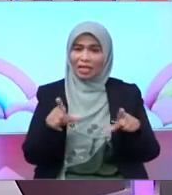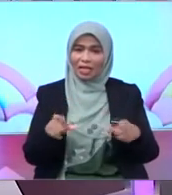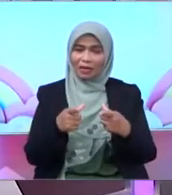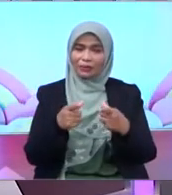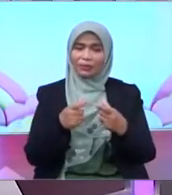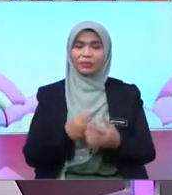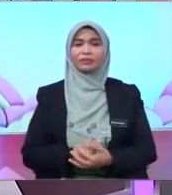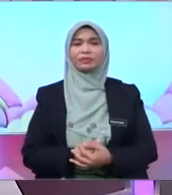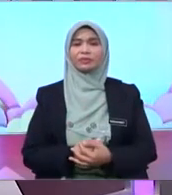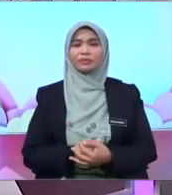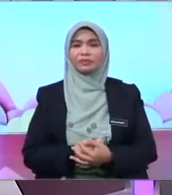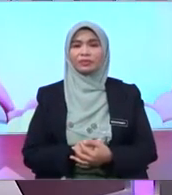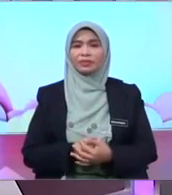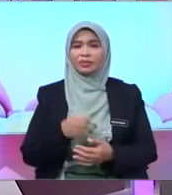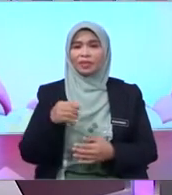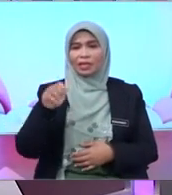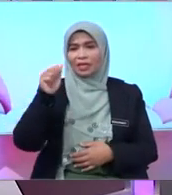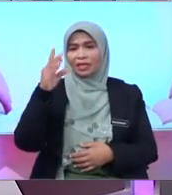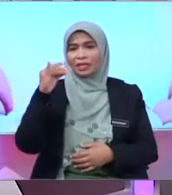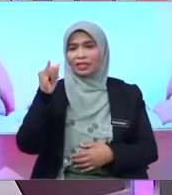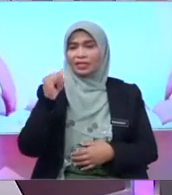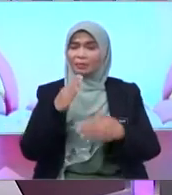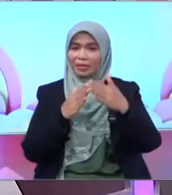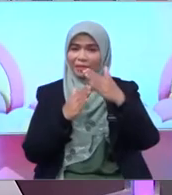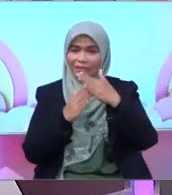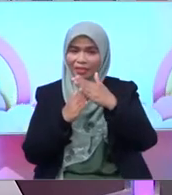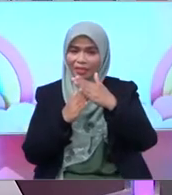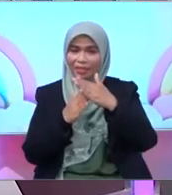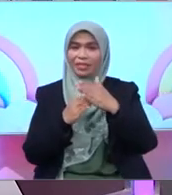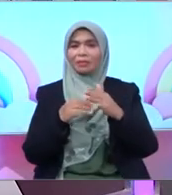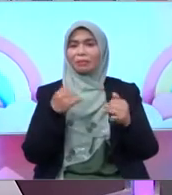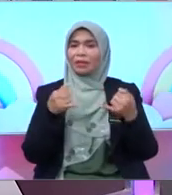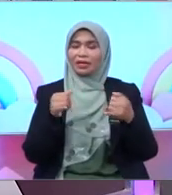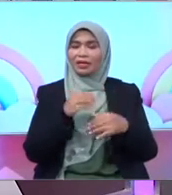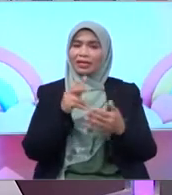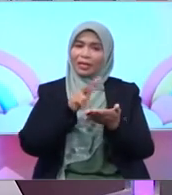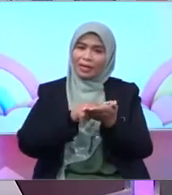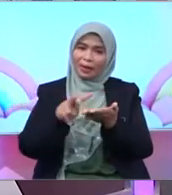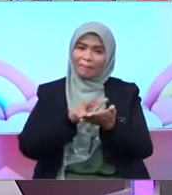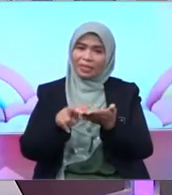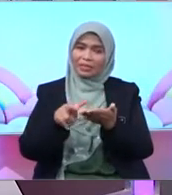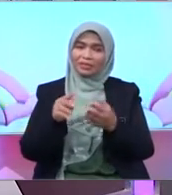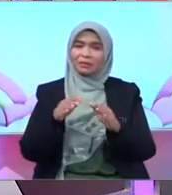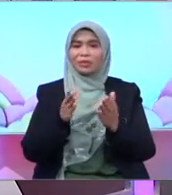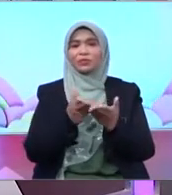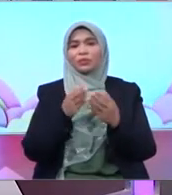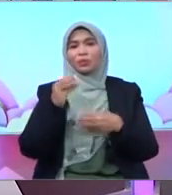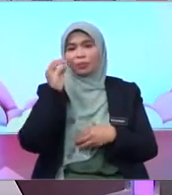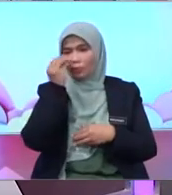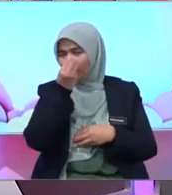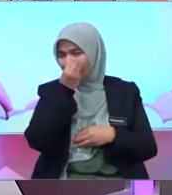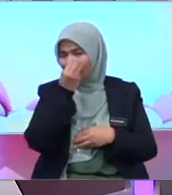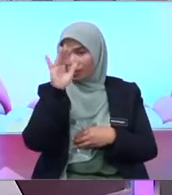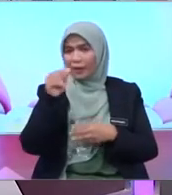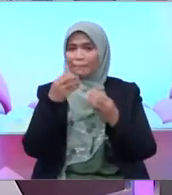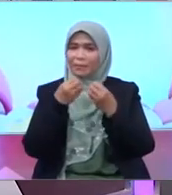ID dan adik-adiknya berhenti bermain Day mengemaskan pas hubungan yang pecah ini